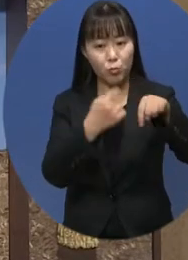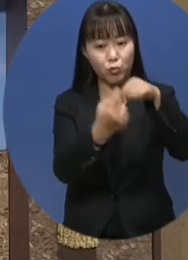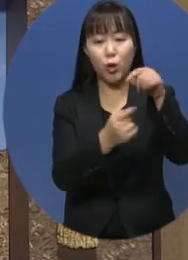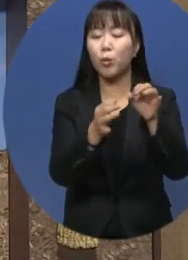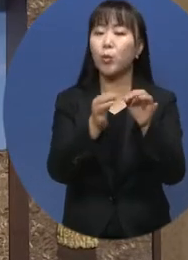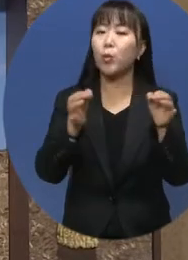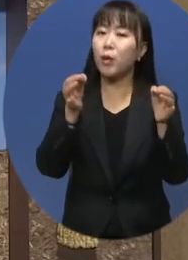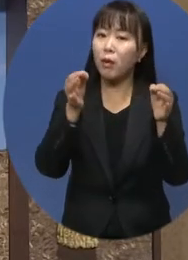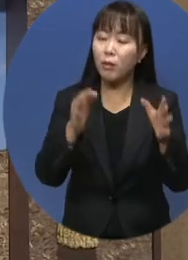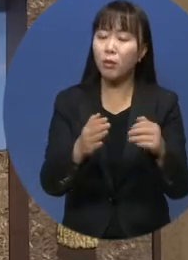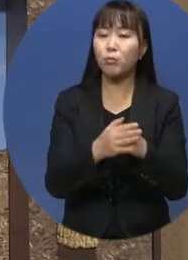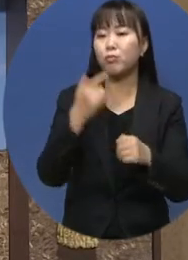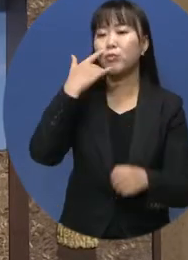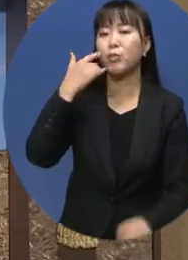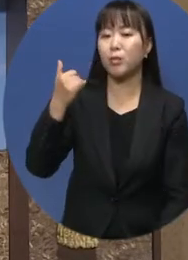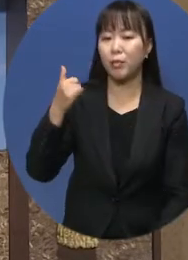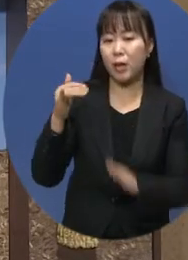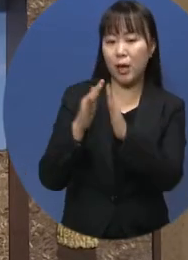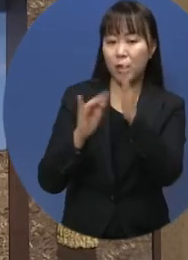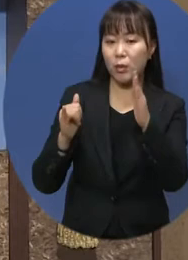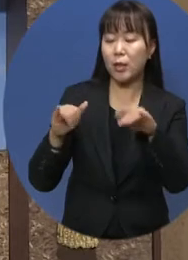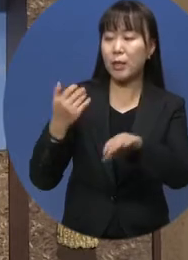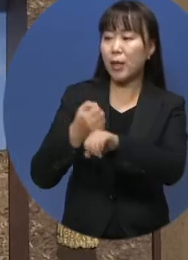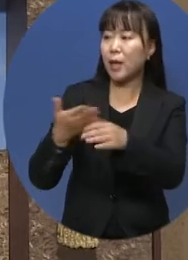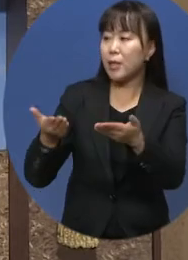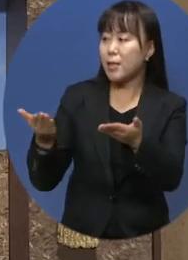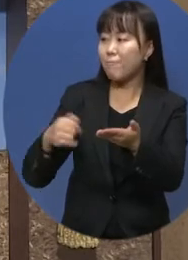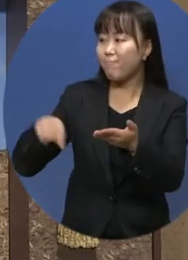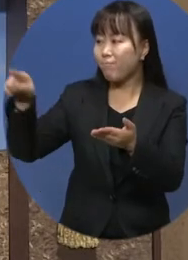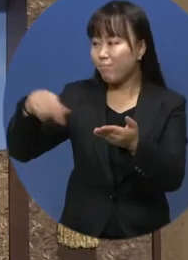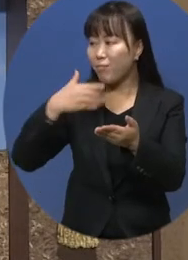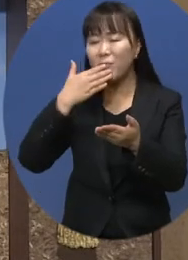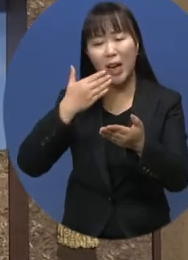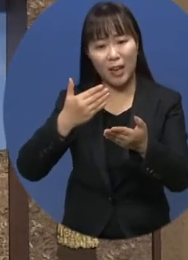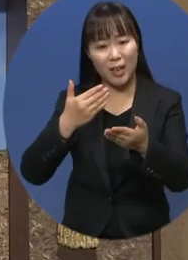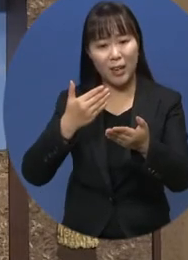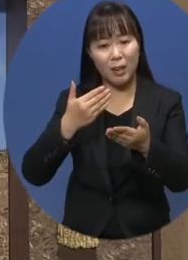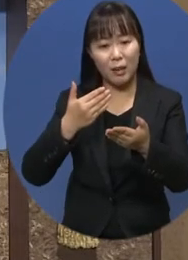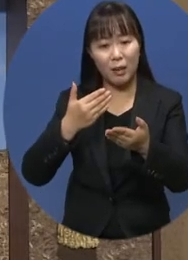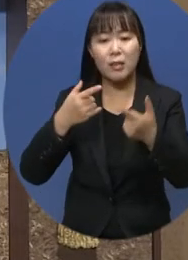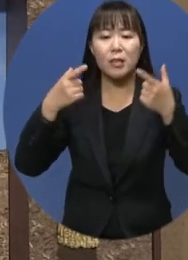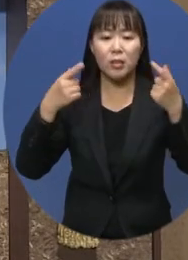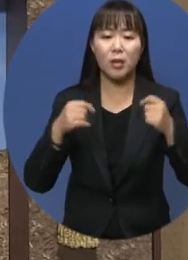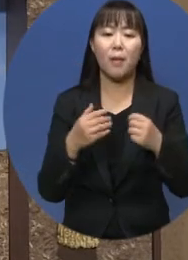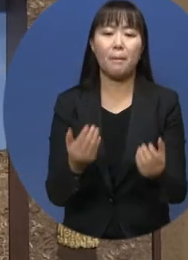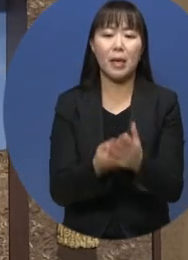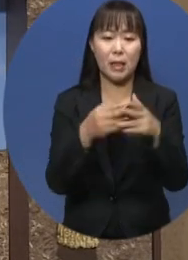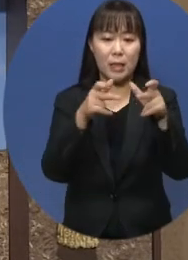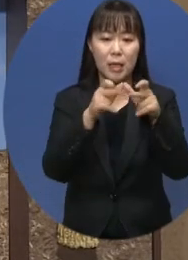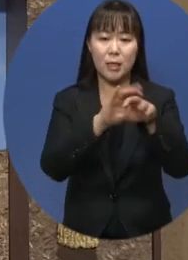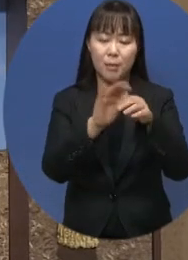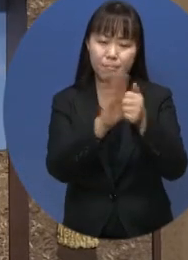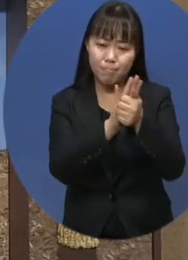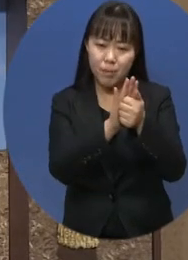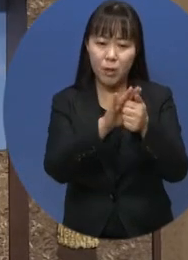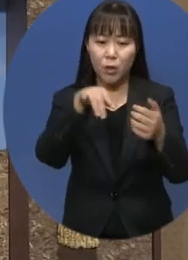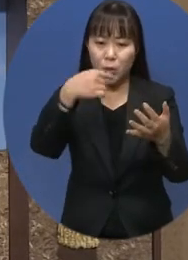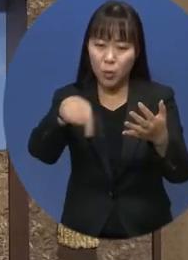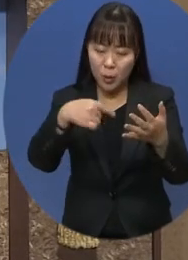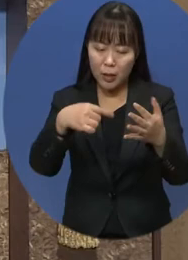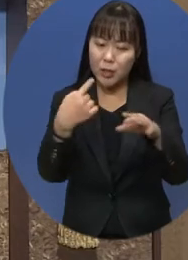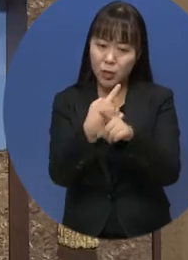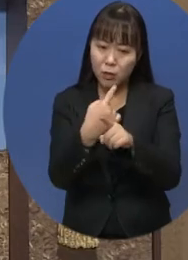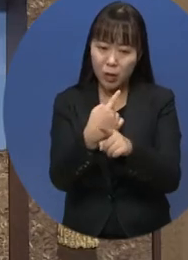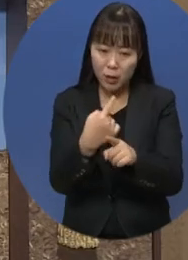동안에는 우리 부모님들이 나 가족들이 또 다른 일을 볼 수 있겠죠 그쵸 이 발달장애인 들을 잘 돌보는 또 교육하는